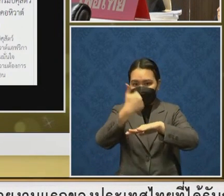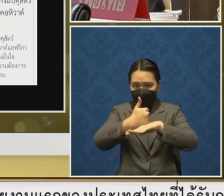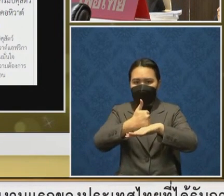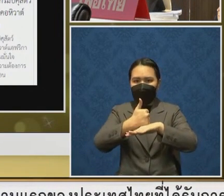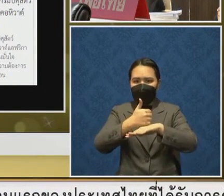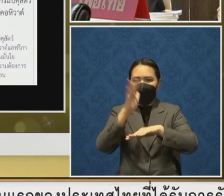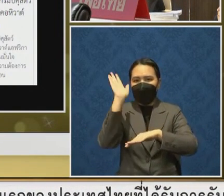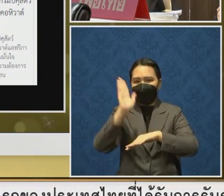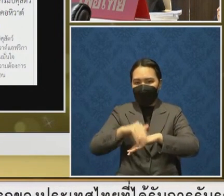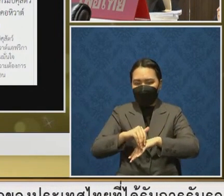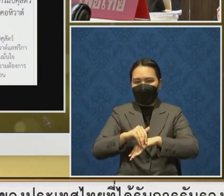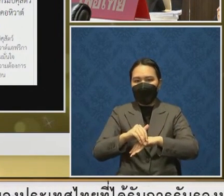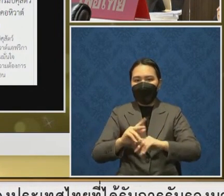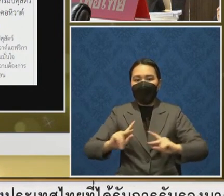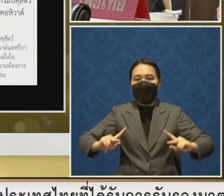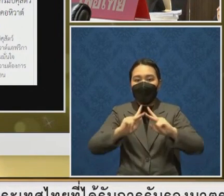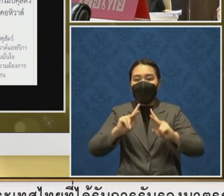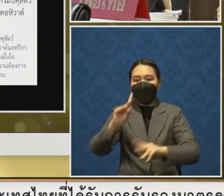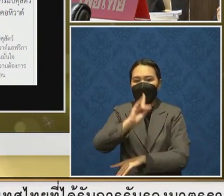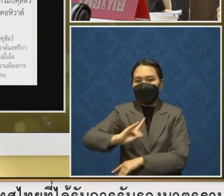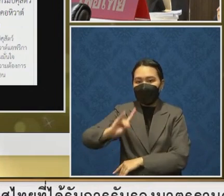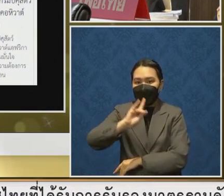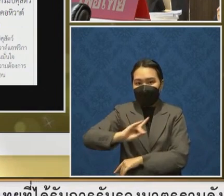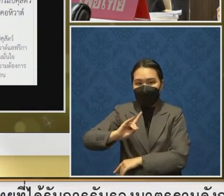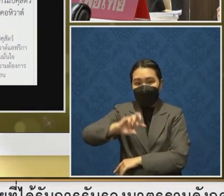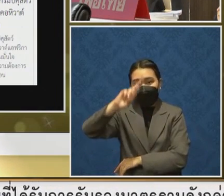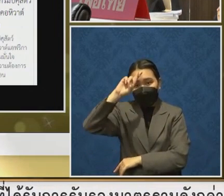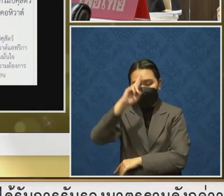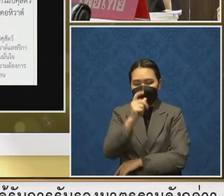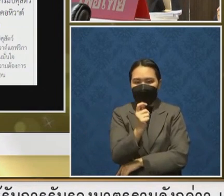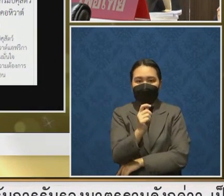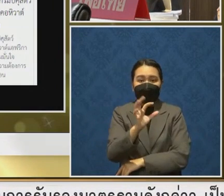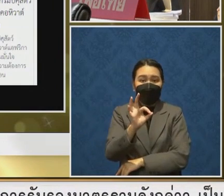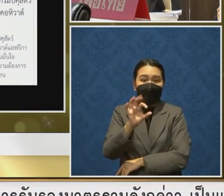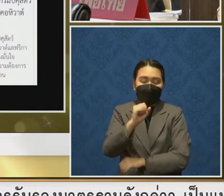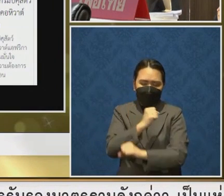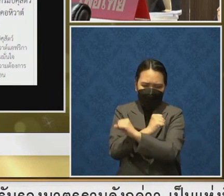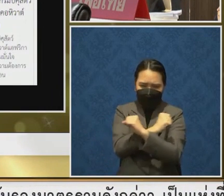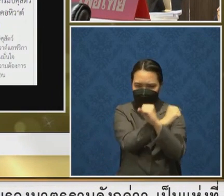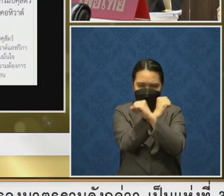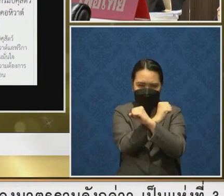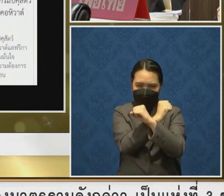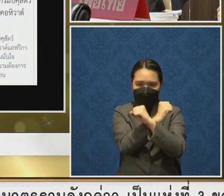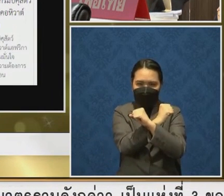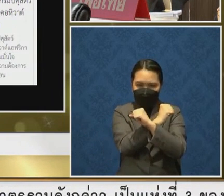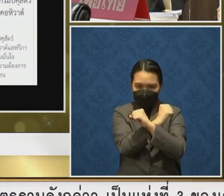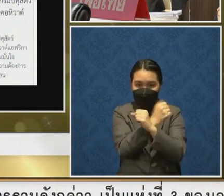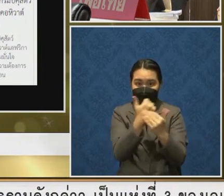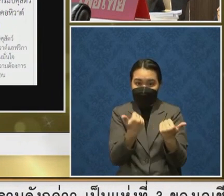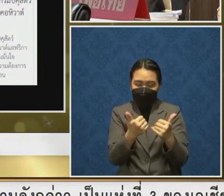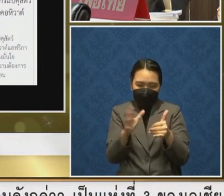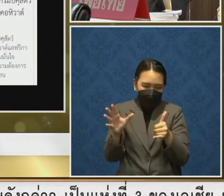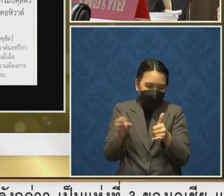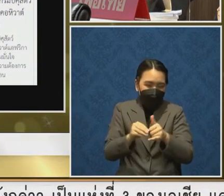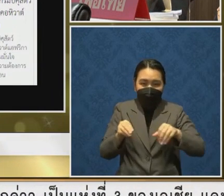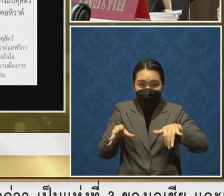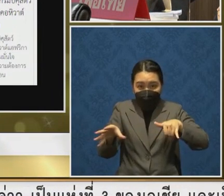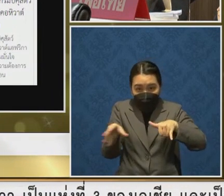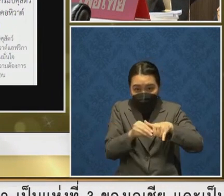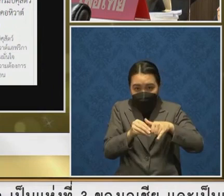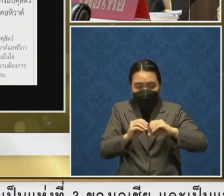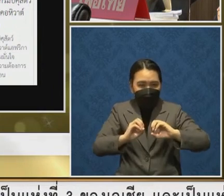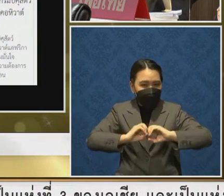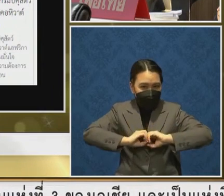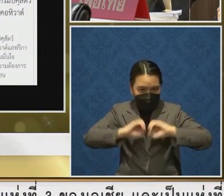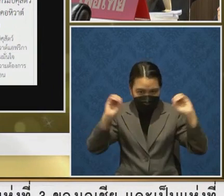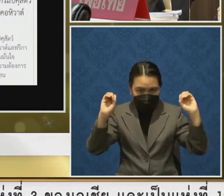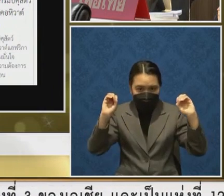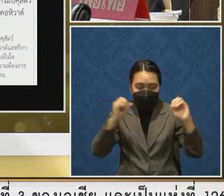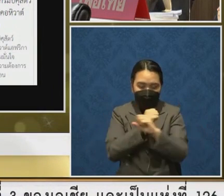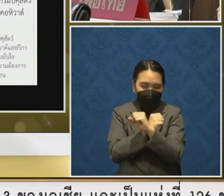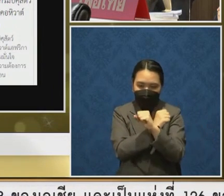ใ